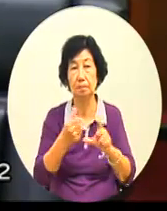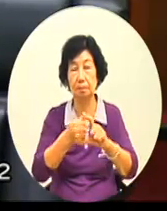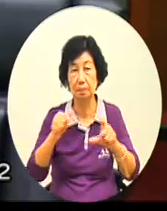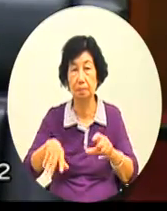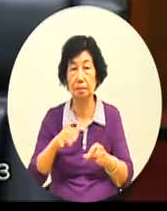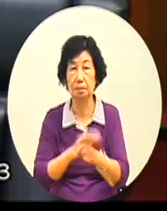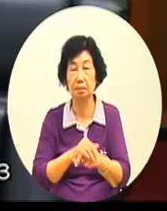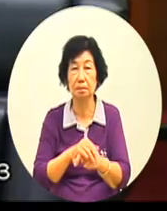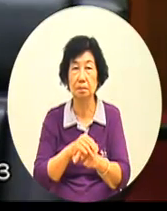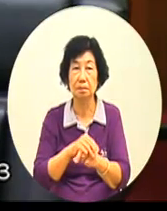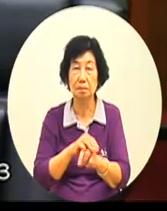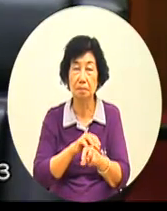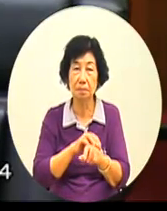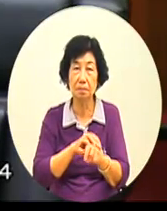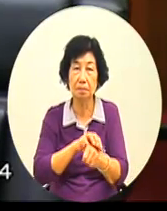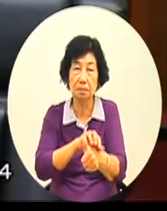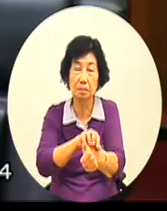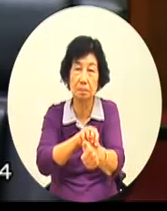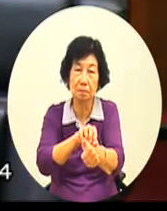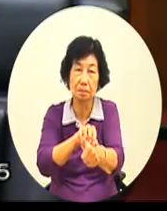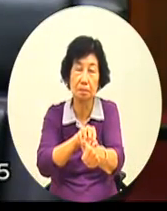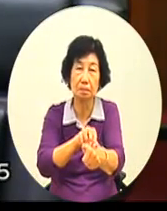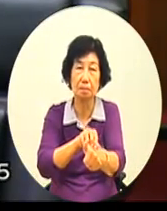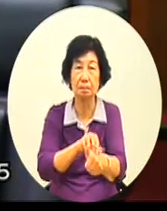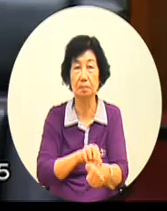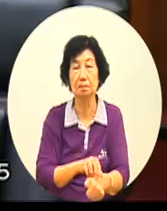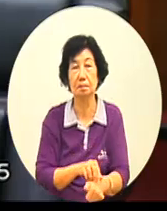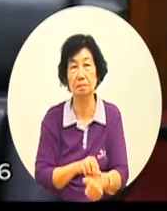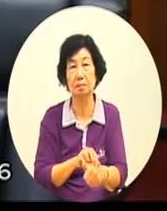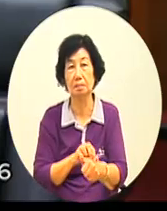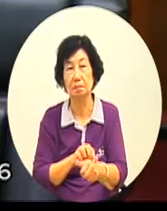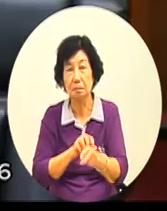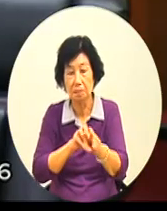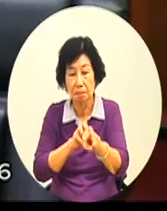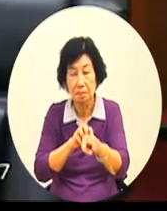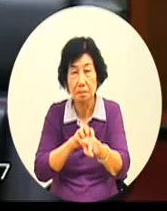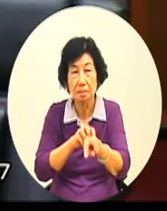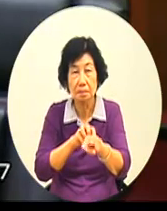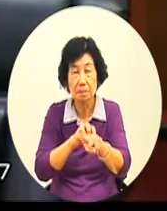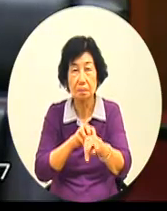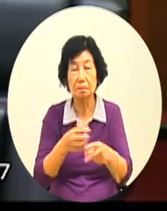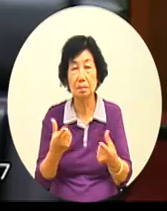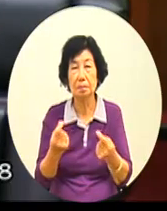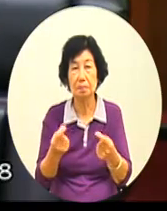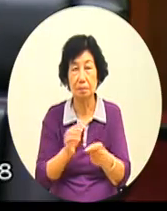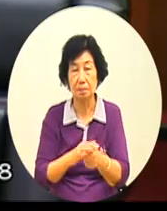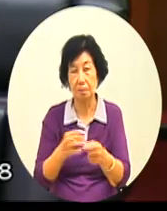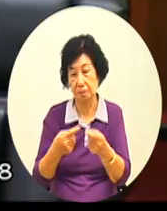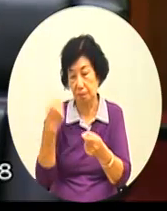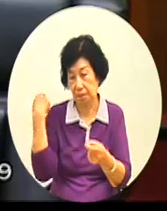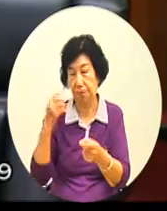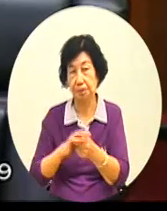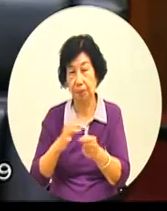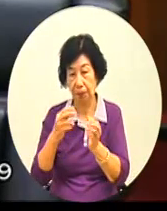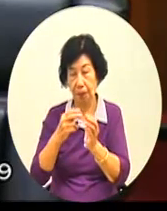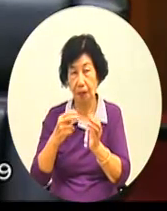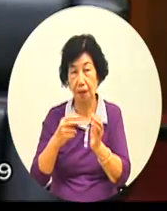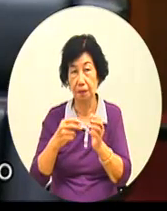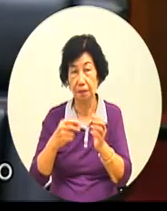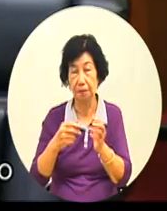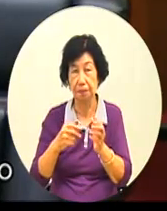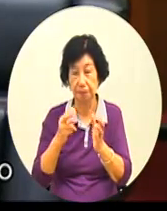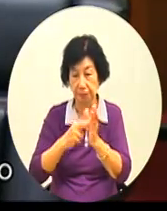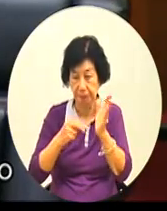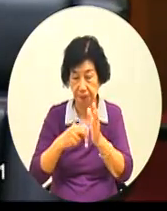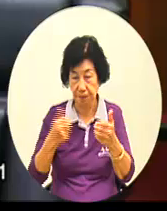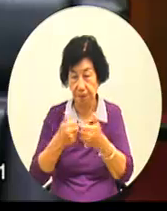的一样脚步，到现在都看不到。从去年的说明会一直到现在已经年底了，每次